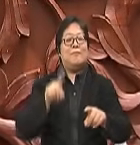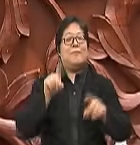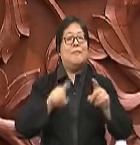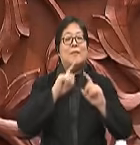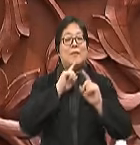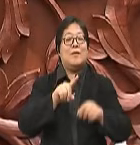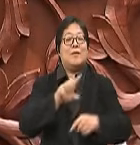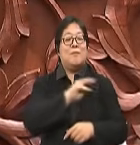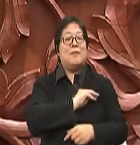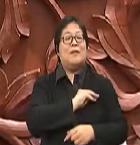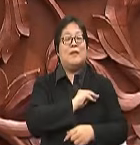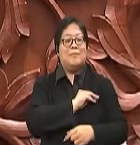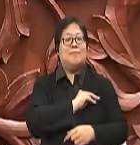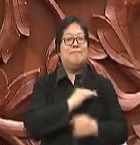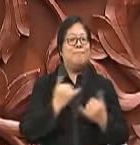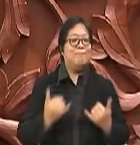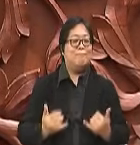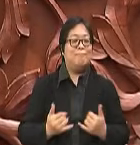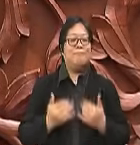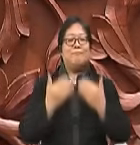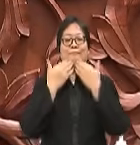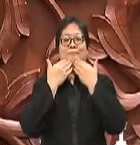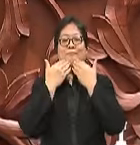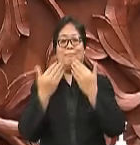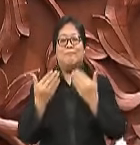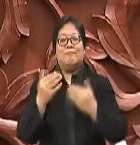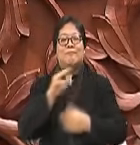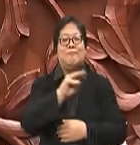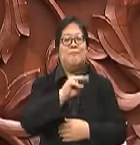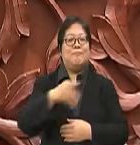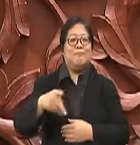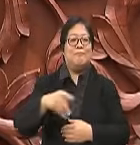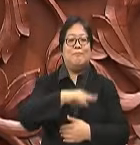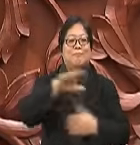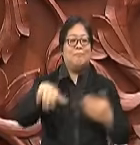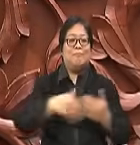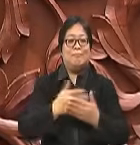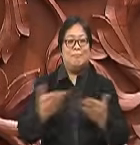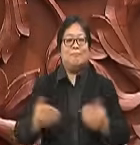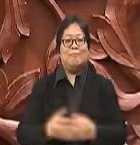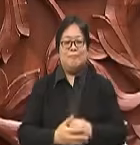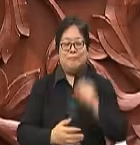pertanyaan-pertanyaan menteri pada hari ini Terima kasih hal yang normal